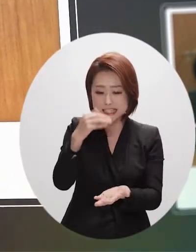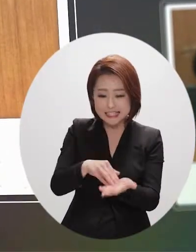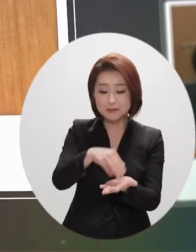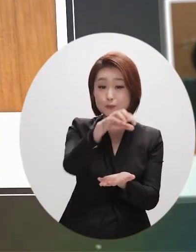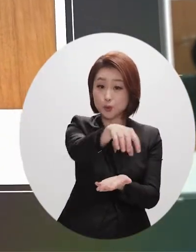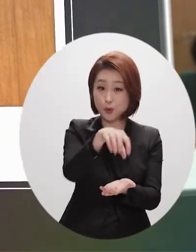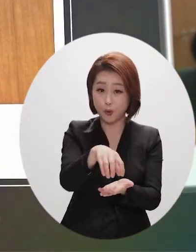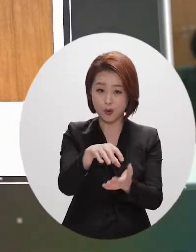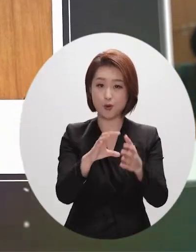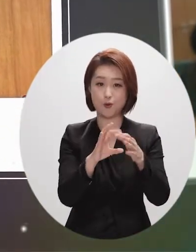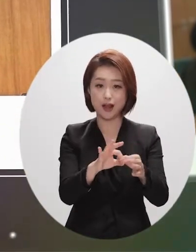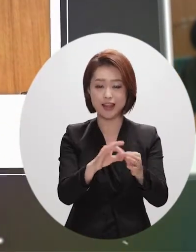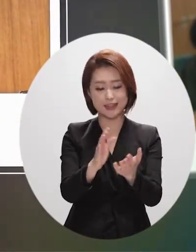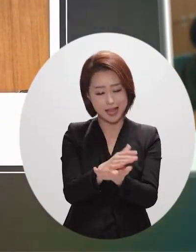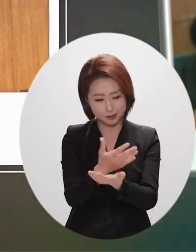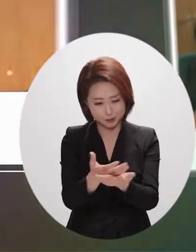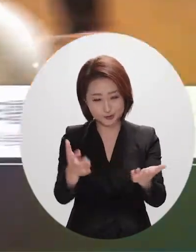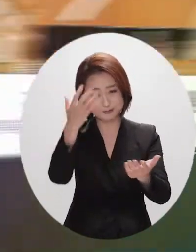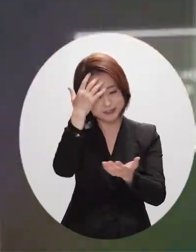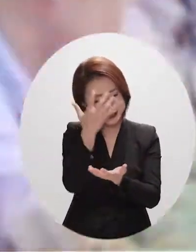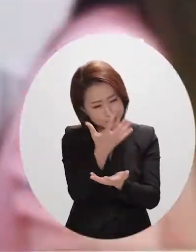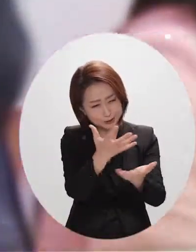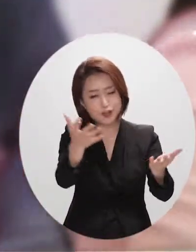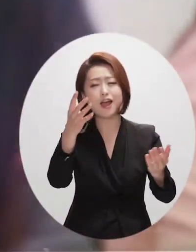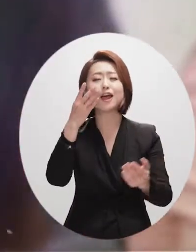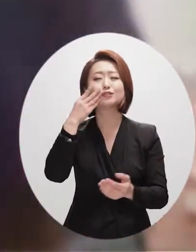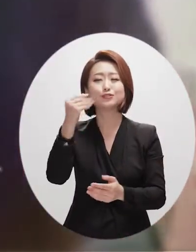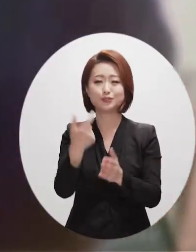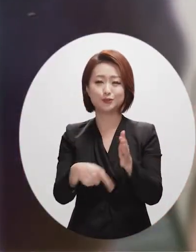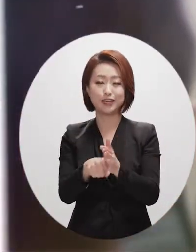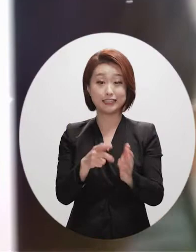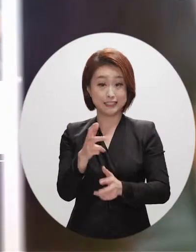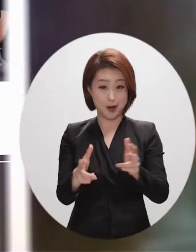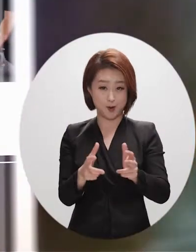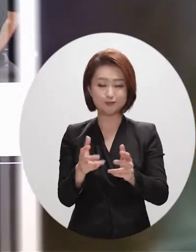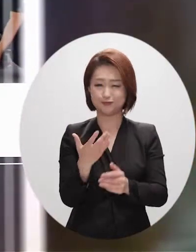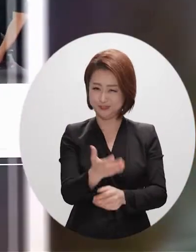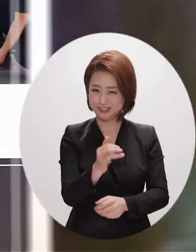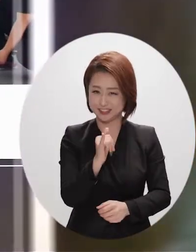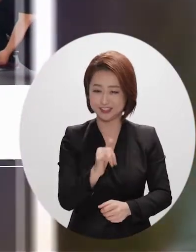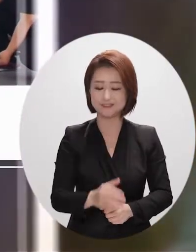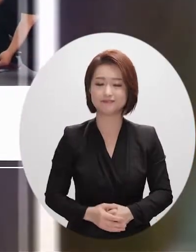서울 디딤돌을 비롯해 나눔과 기부 활성화 사업을 펼치고 있습니다